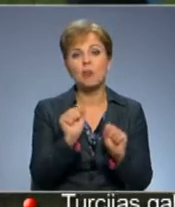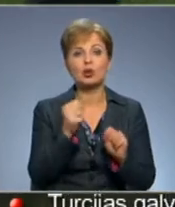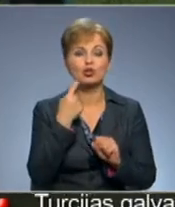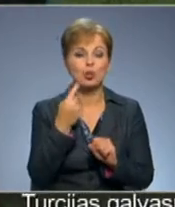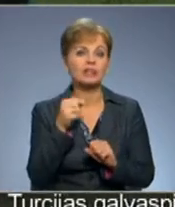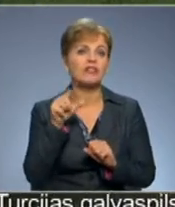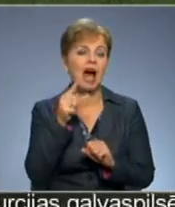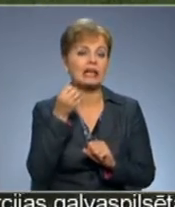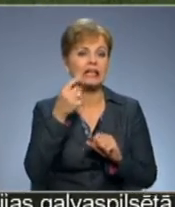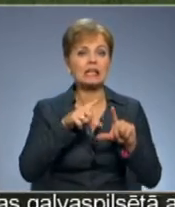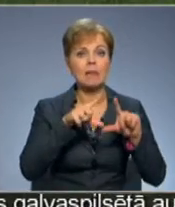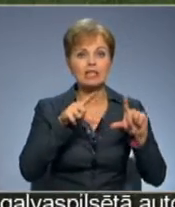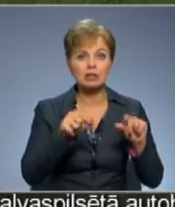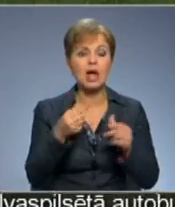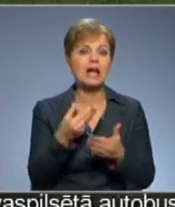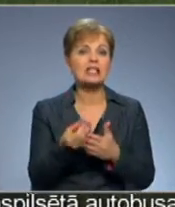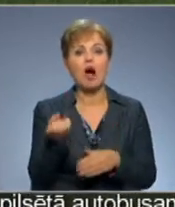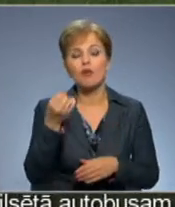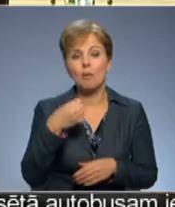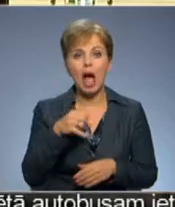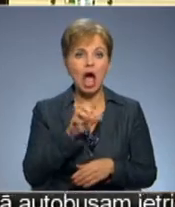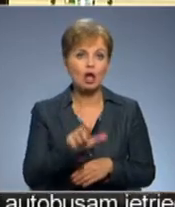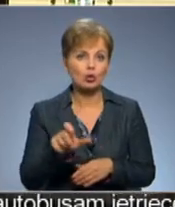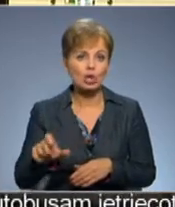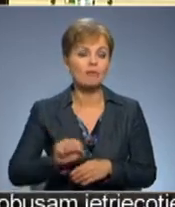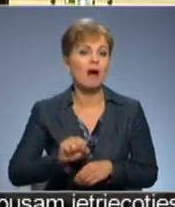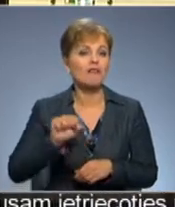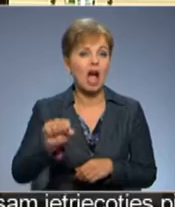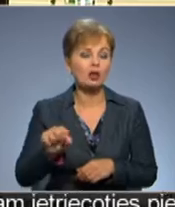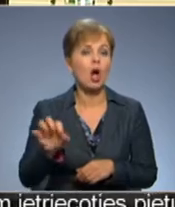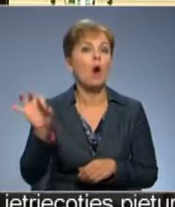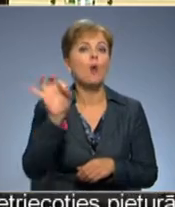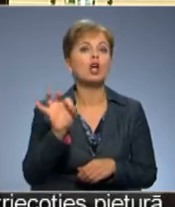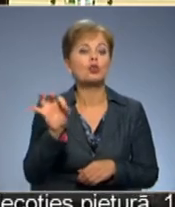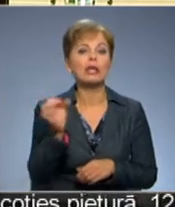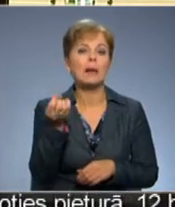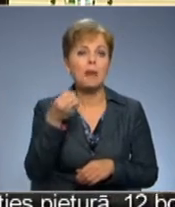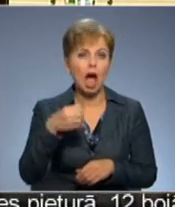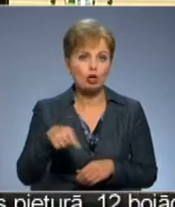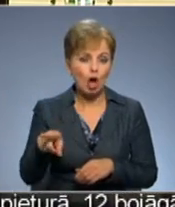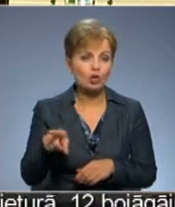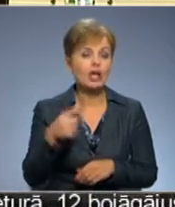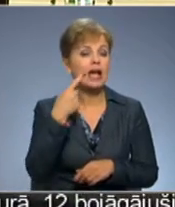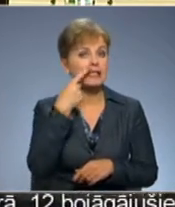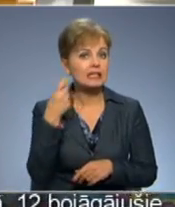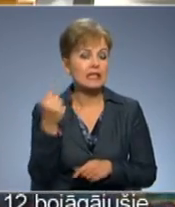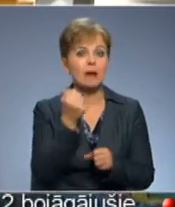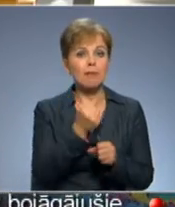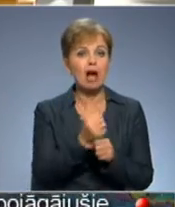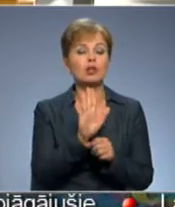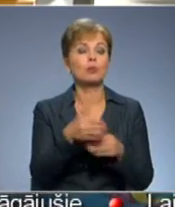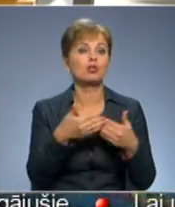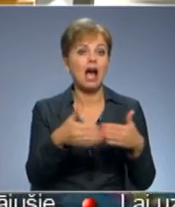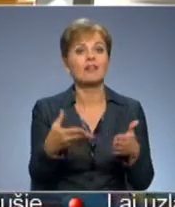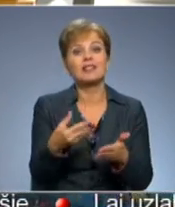izglītības iestādēs, stāsta, ka savu bērnudārznieku līdz šim vedus uz netālo Ozolēnas bērnudārzu. Taču ziņa, ka pagastā atkal tiks atvērts